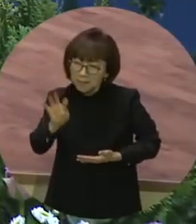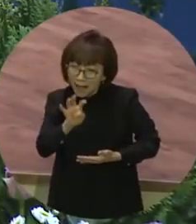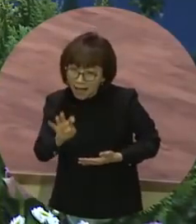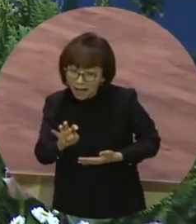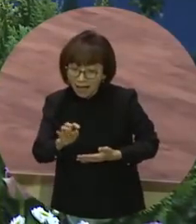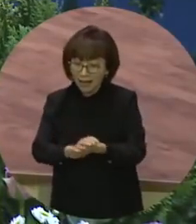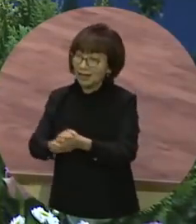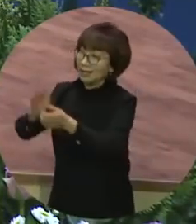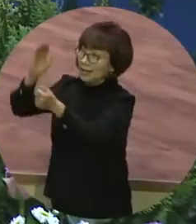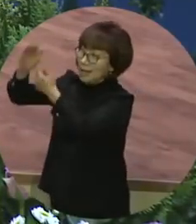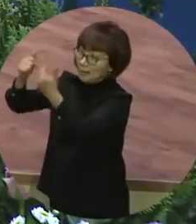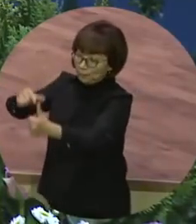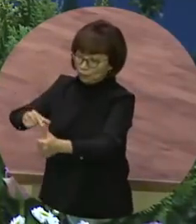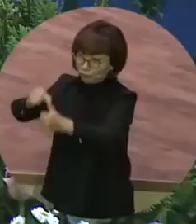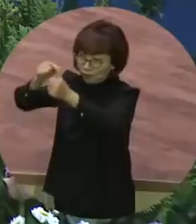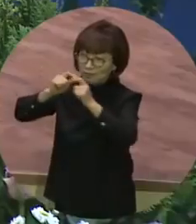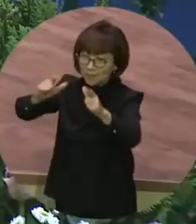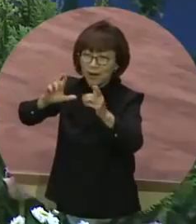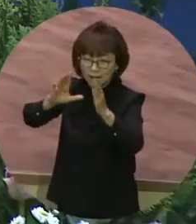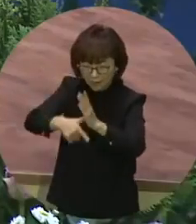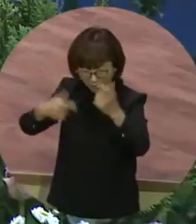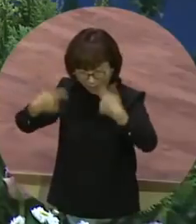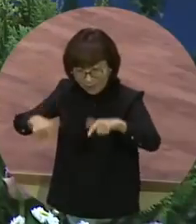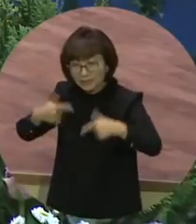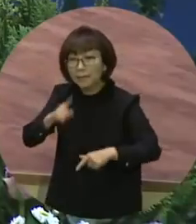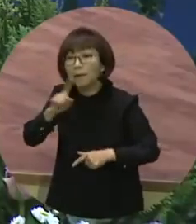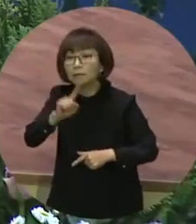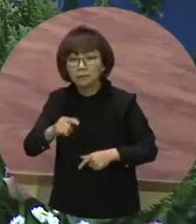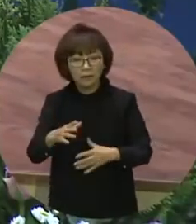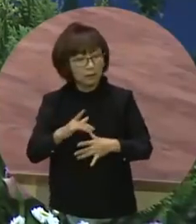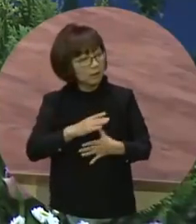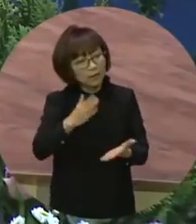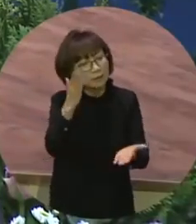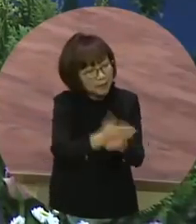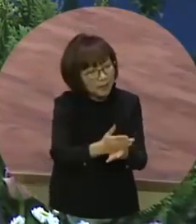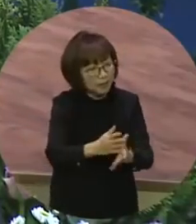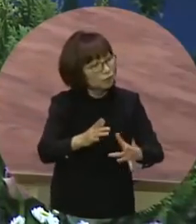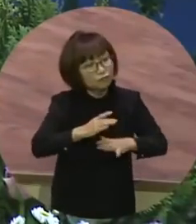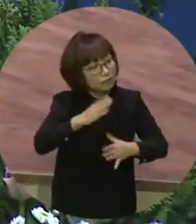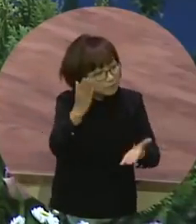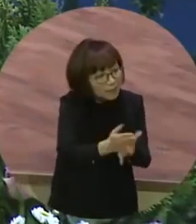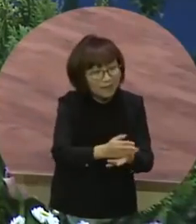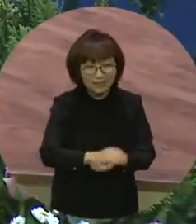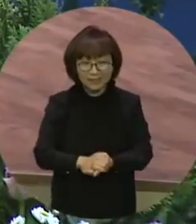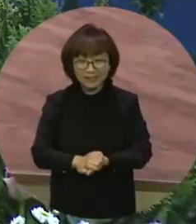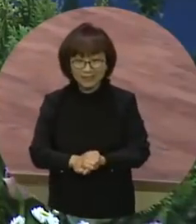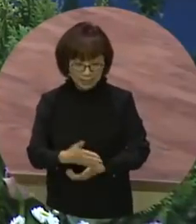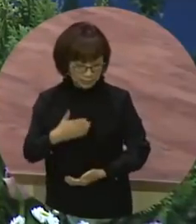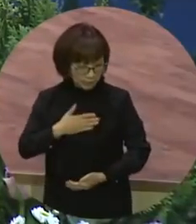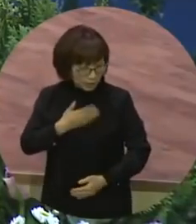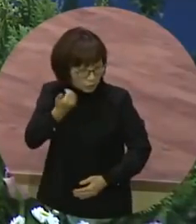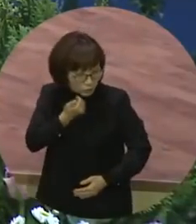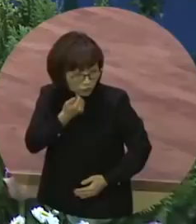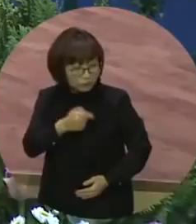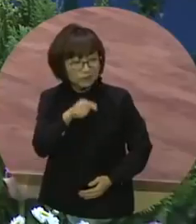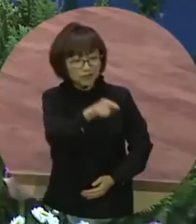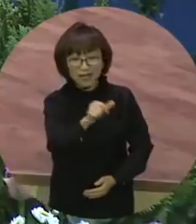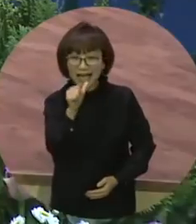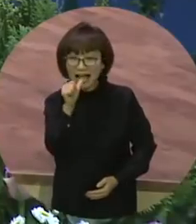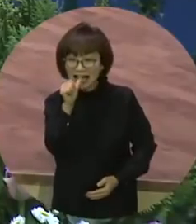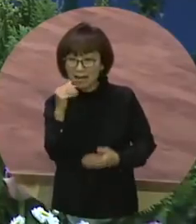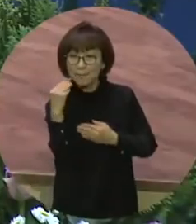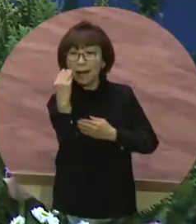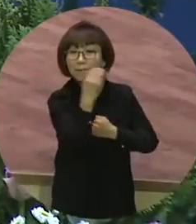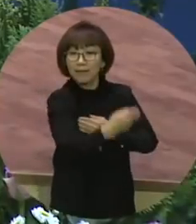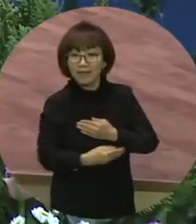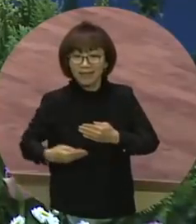선포할 때 쓰는 말씀이에요. 그러면서 뭐라고 말씀하십니까? 나는 너의 방패요, 너의 지극히